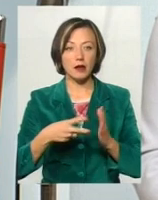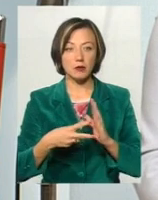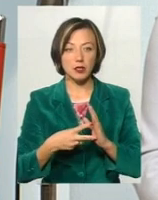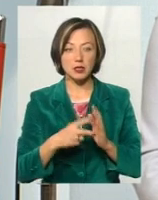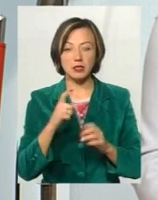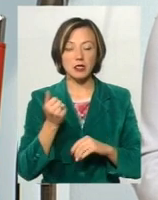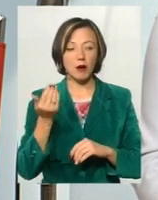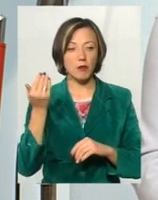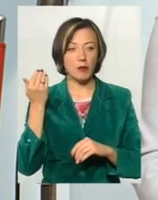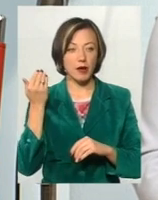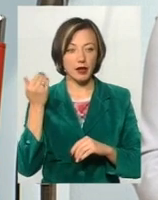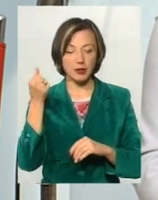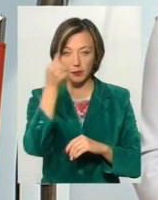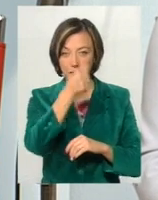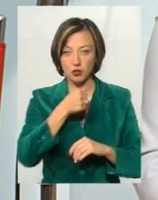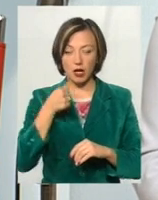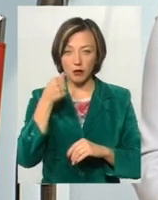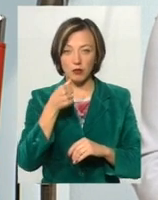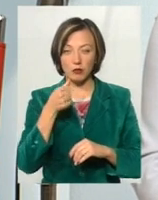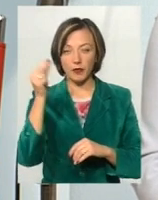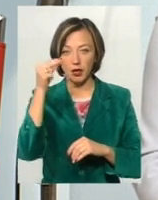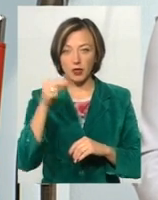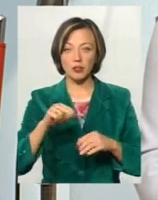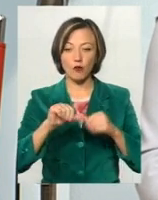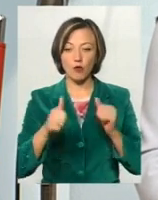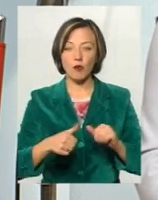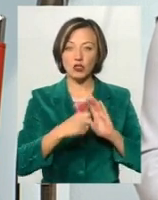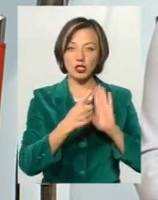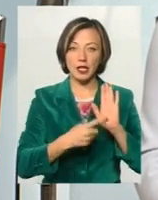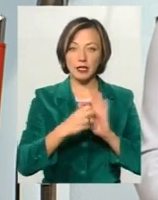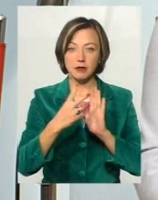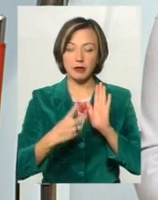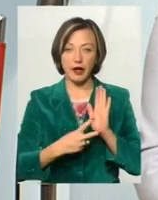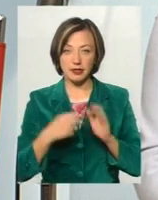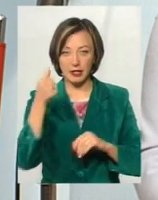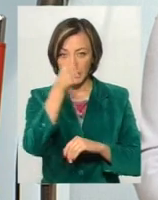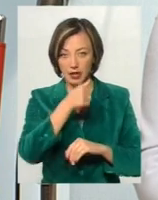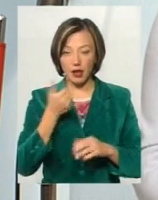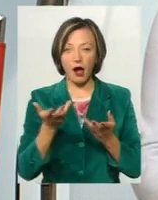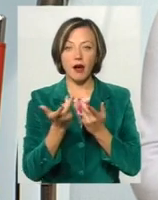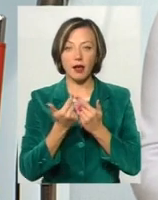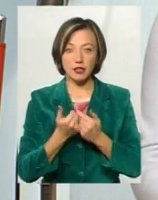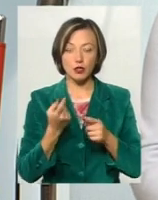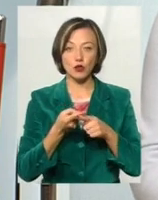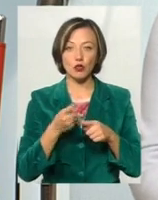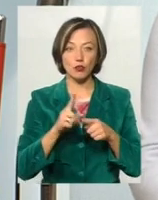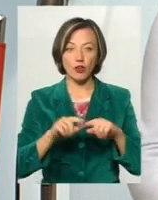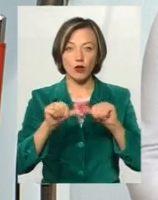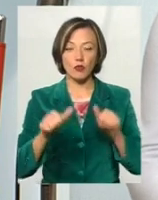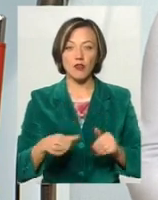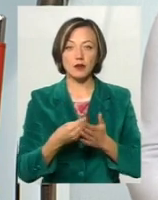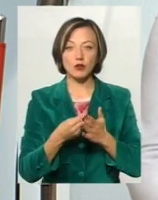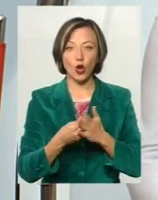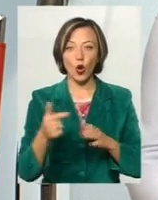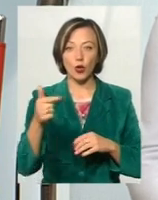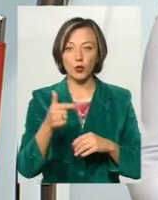за попереднім навчальним роком, які були сформовані на 16-17 навчальний рік. Яка кількість? І тому формувався бюджет у